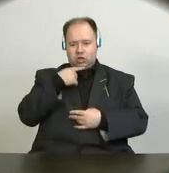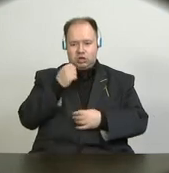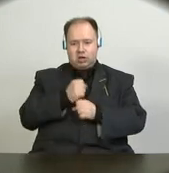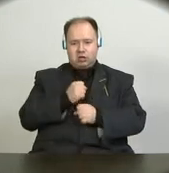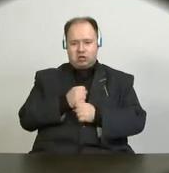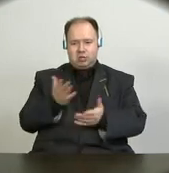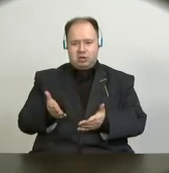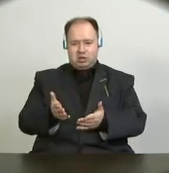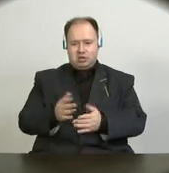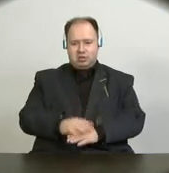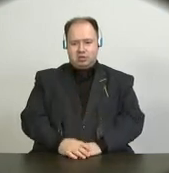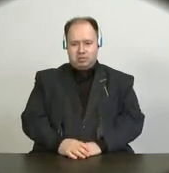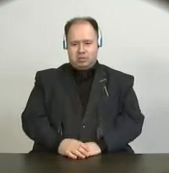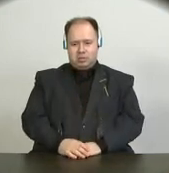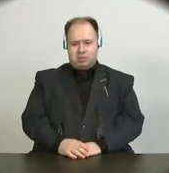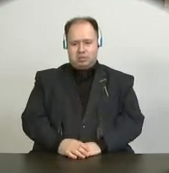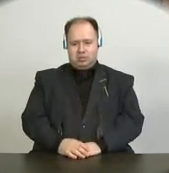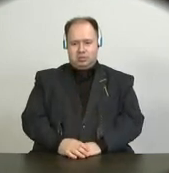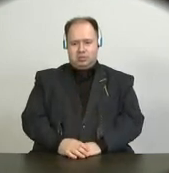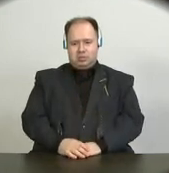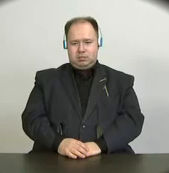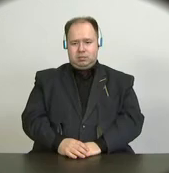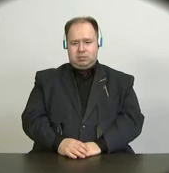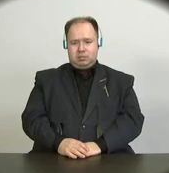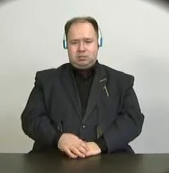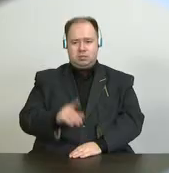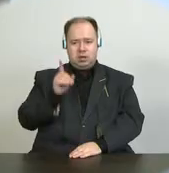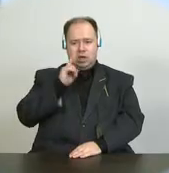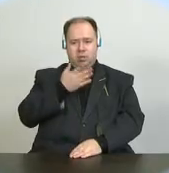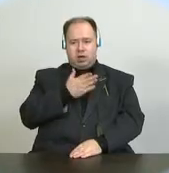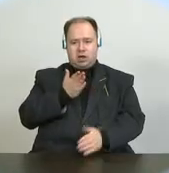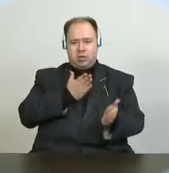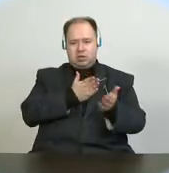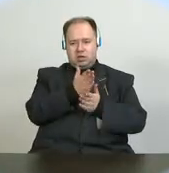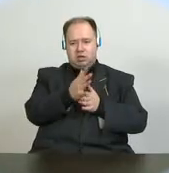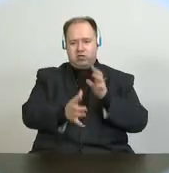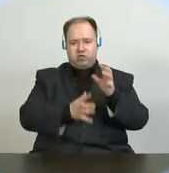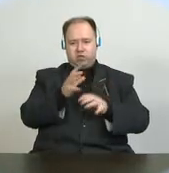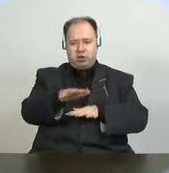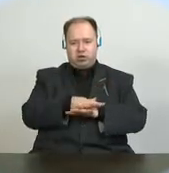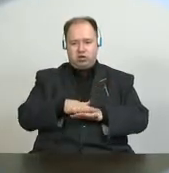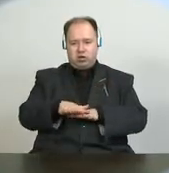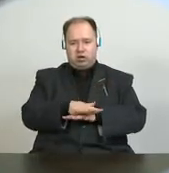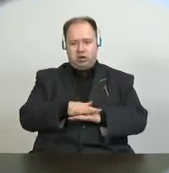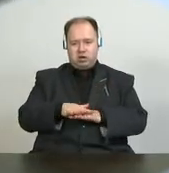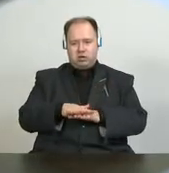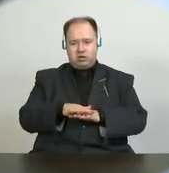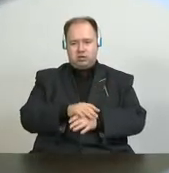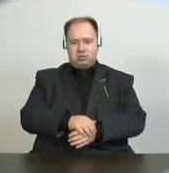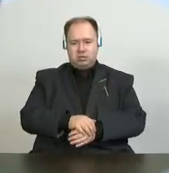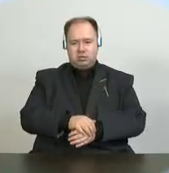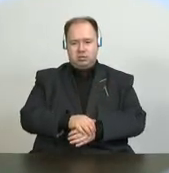делаете ли вы на русском языке эти игры вообще пока мы цели сосною в мировой рынок российский рынок шилин 2 процента